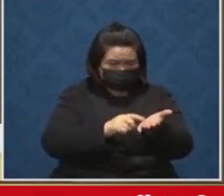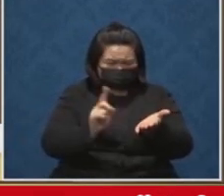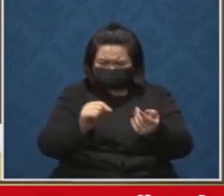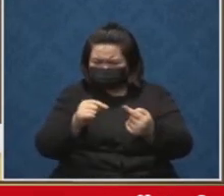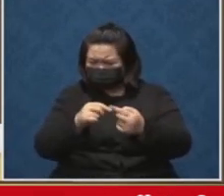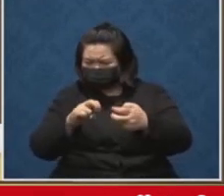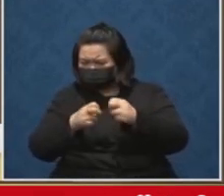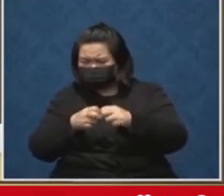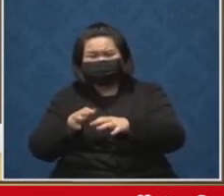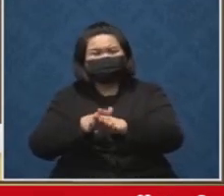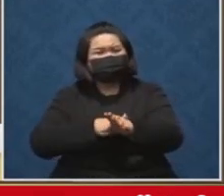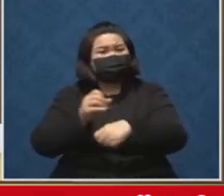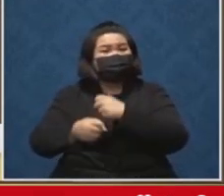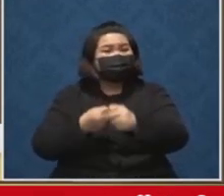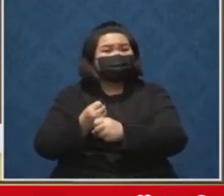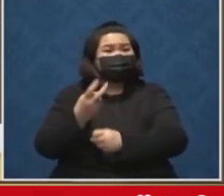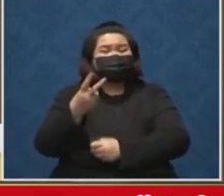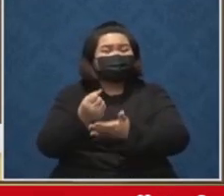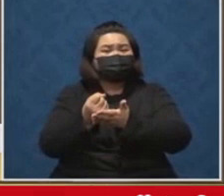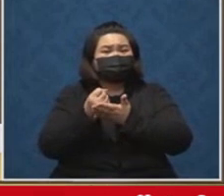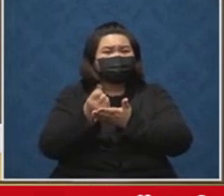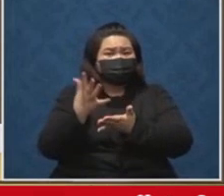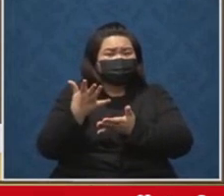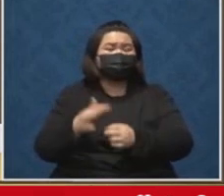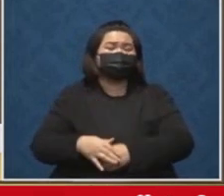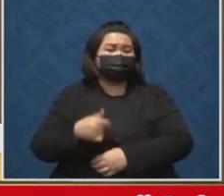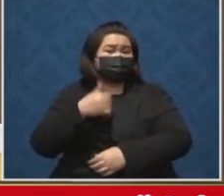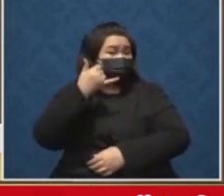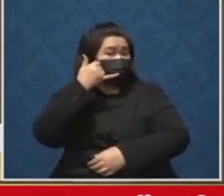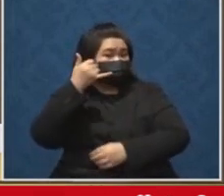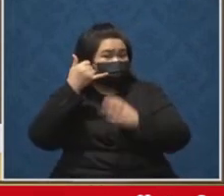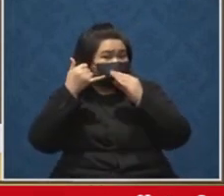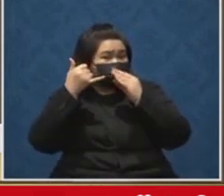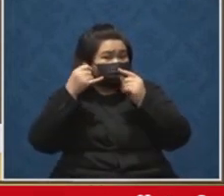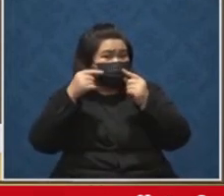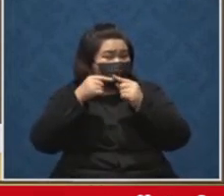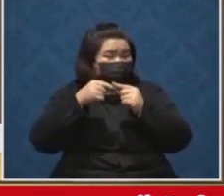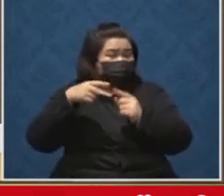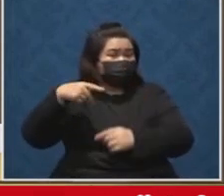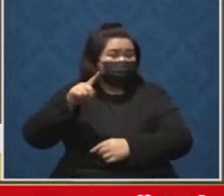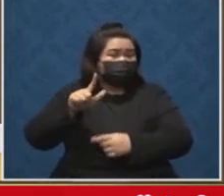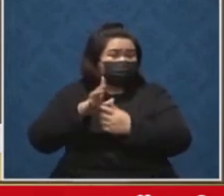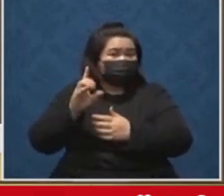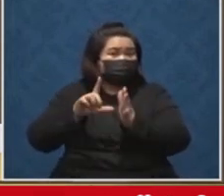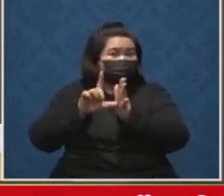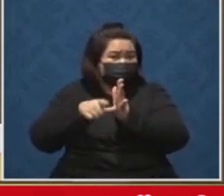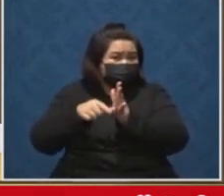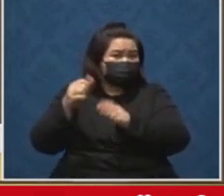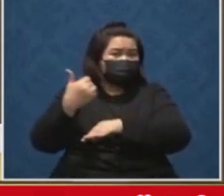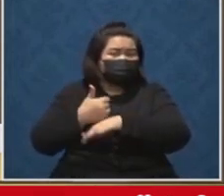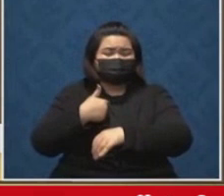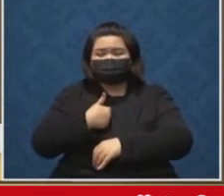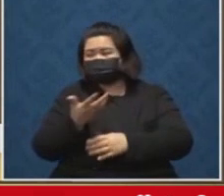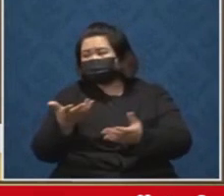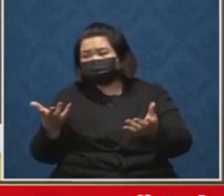อะไรคืบหน้าผมเคยต่อสายคุยกับระดับเลขาอธิบดีวันนี้ไม่มีอะไรคืบหน้าท่